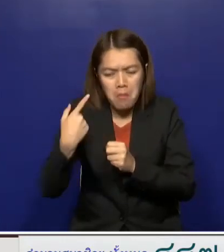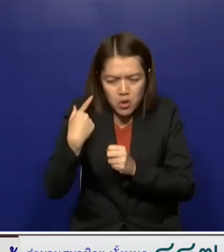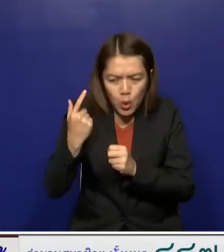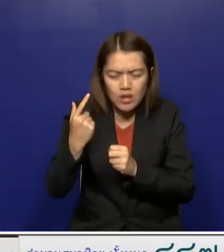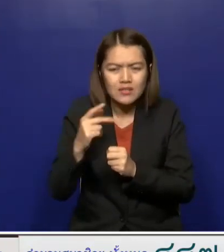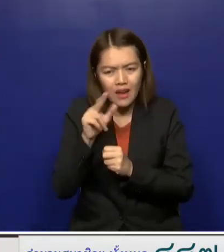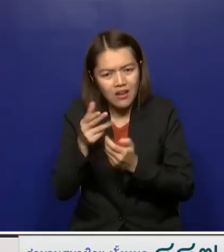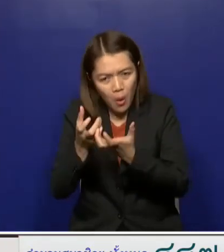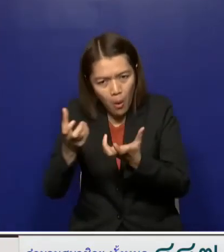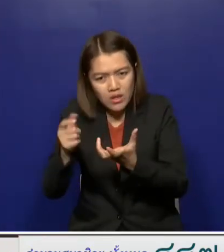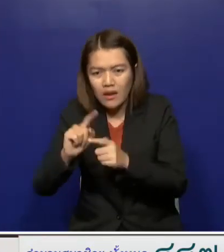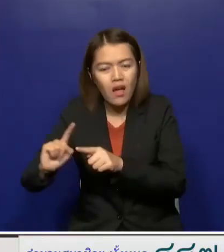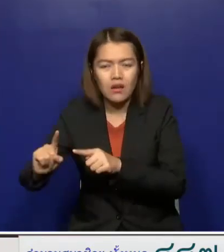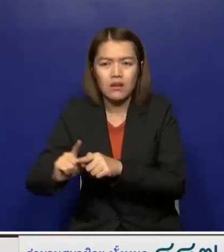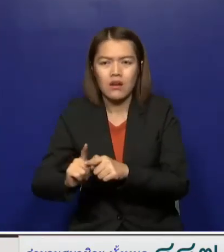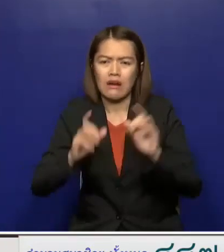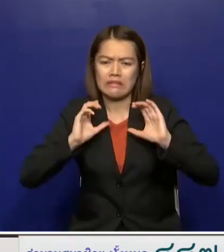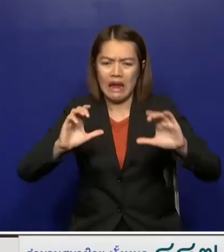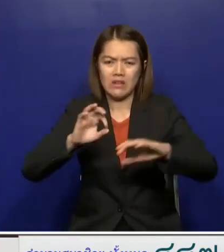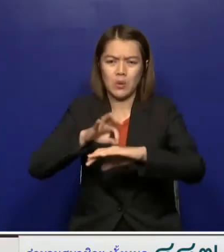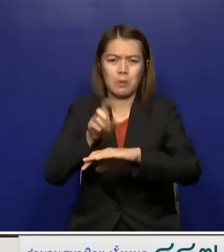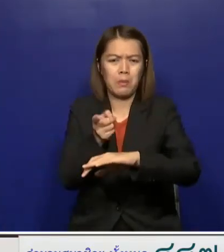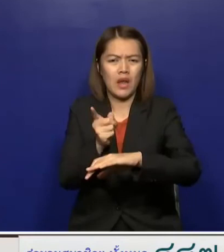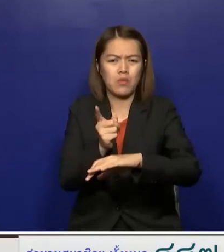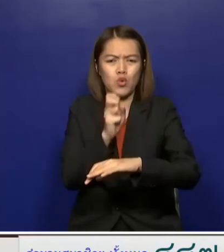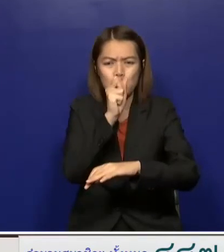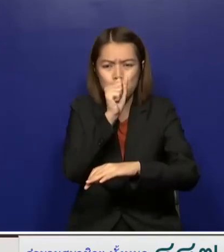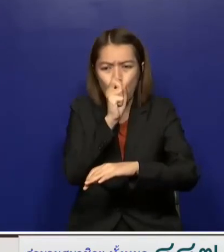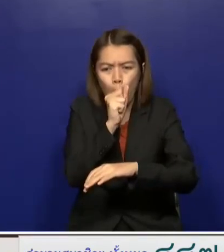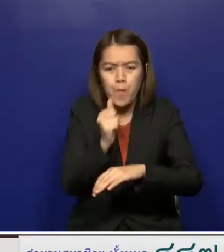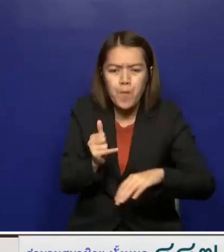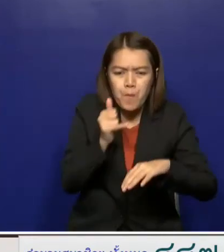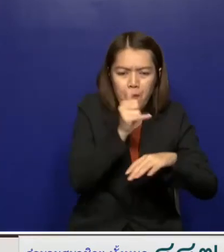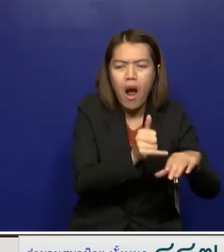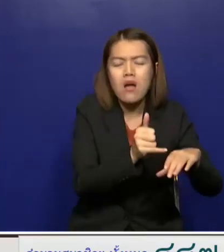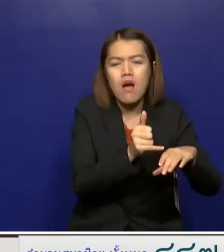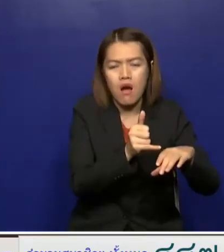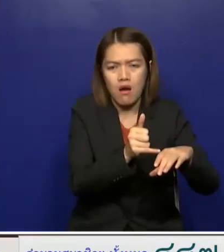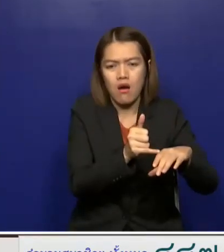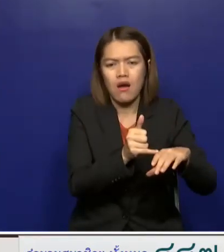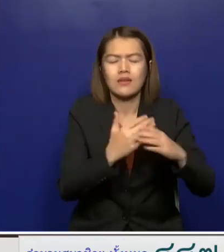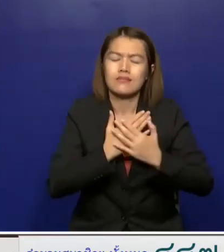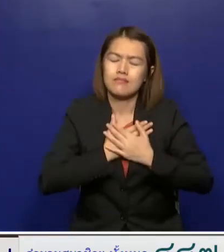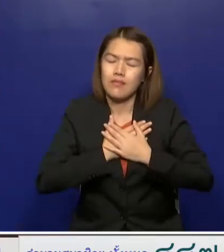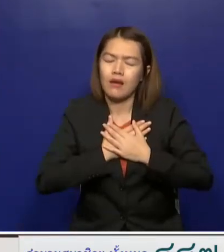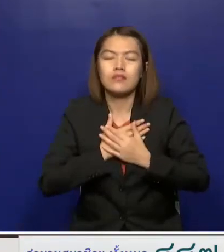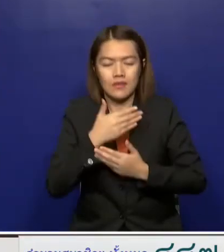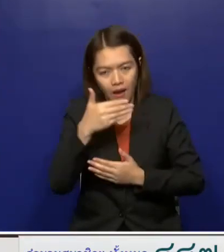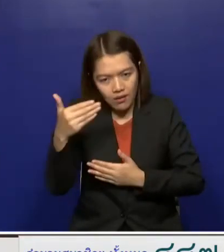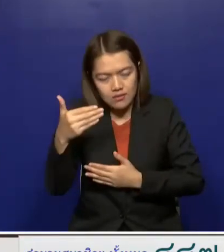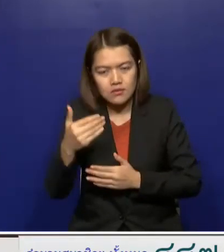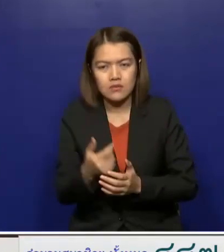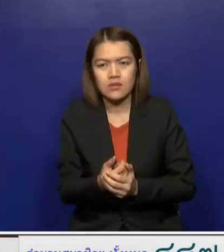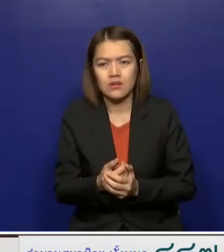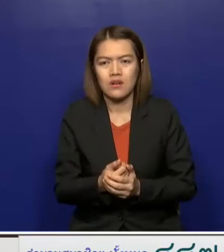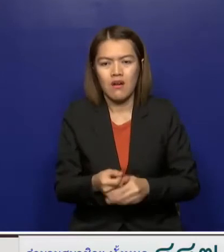ท่านครั ทำไม ข้ลายการประจําซึ สอบ ไปเป็จึ มี อําitals มากหมาย ด อ้างคำวา ลก ชาที ทำ ลายชาตีแล้ว ทำ